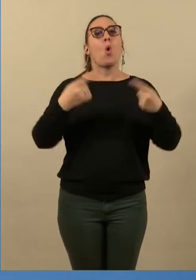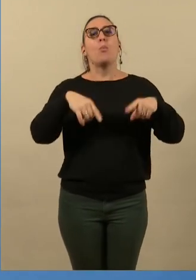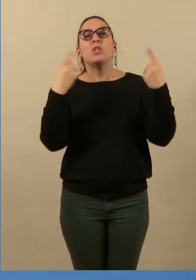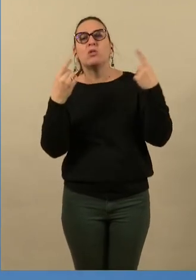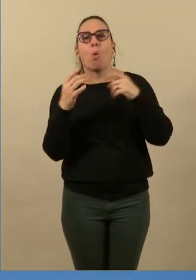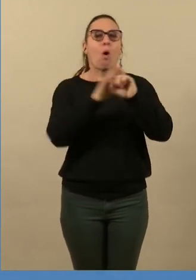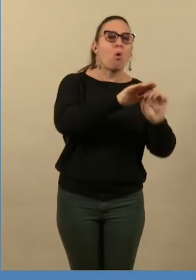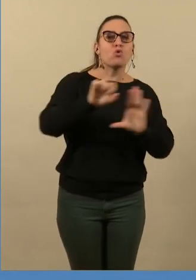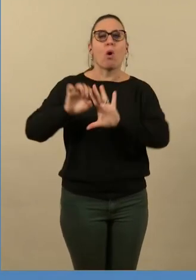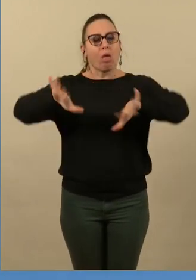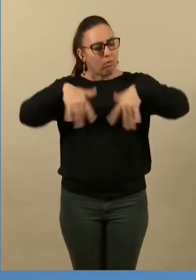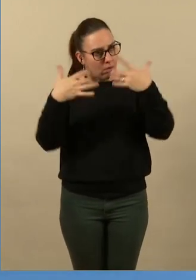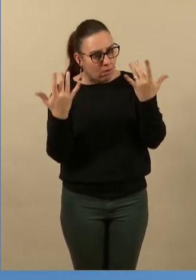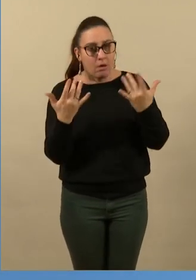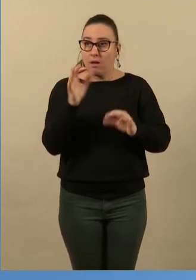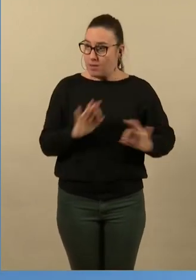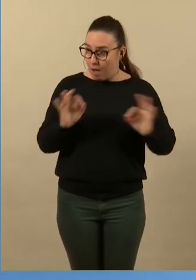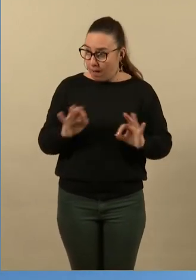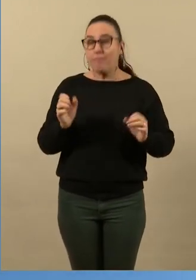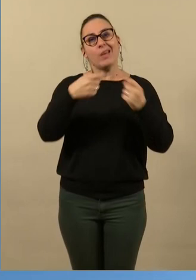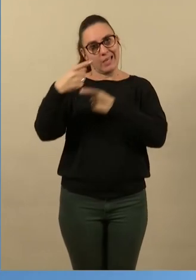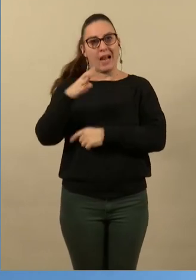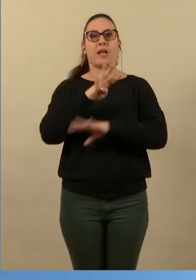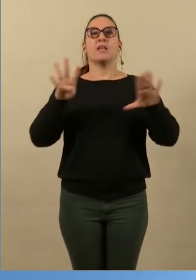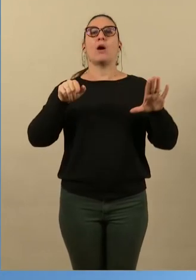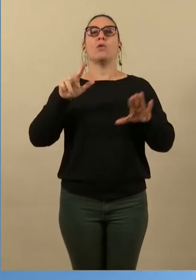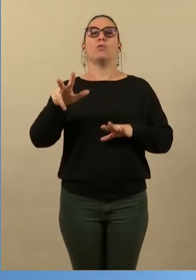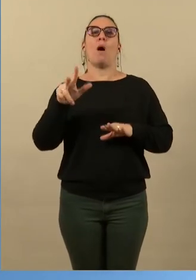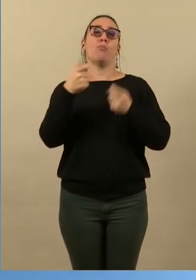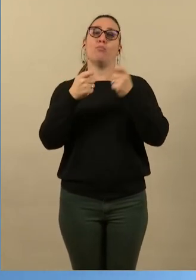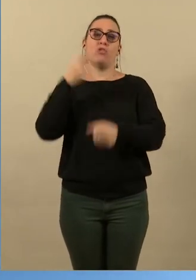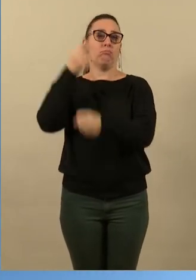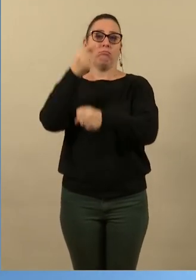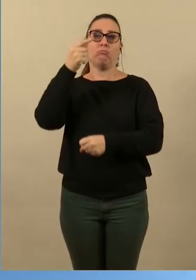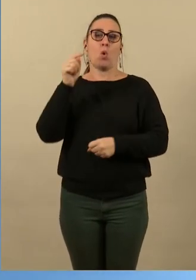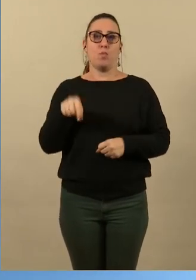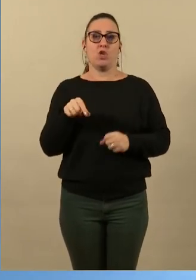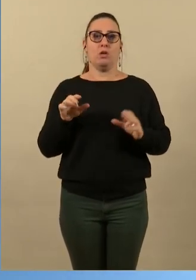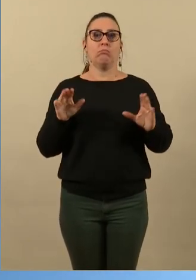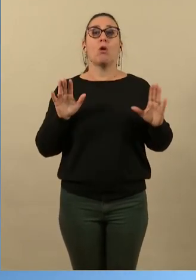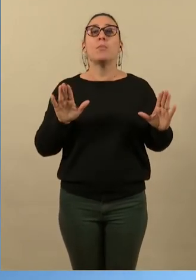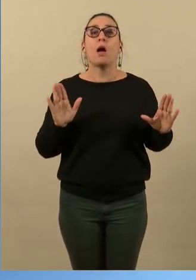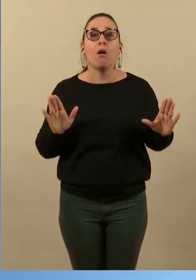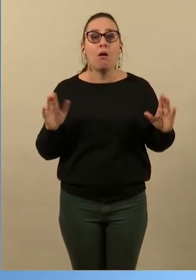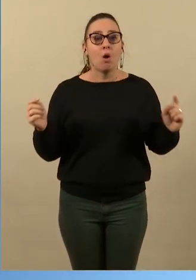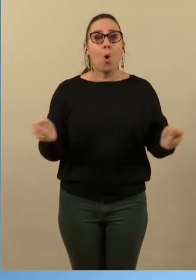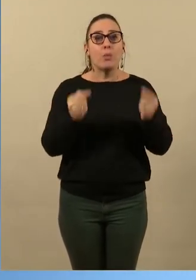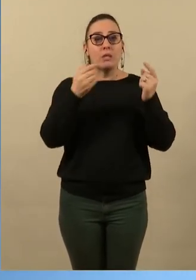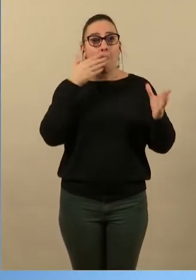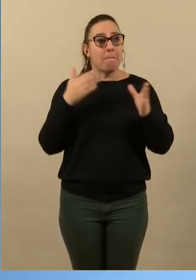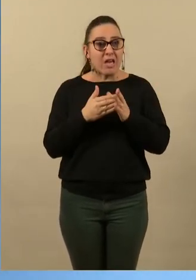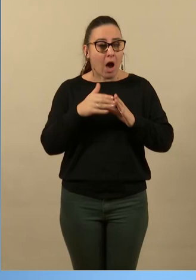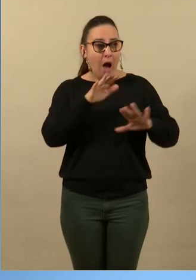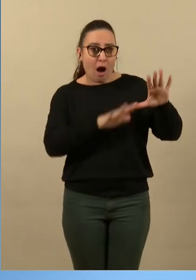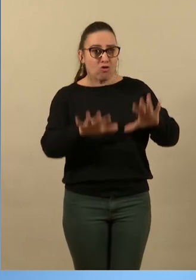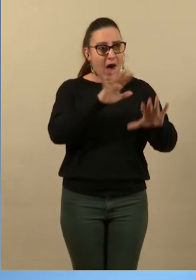soit il ne peut pas y avoir d'autres choix que le 493 pour l'application budgétaire c'est c'est comme ça si les oppositions étaient meilleure composition peut-être